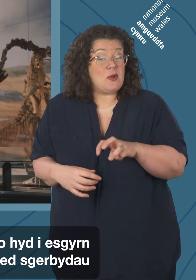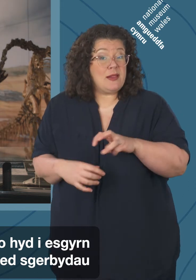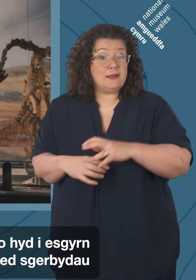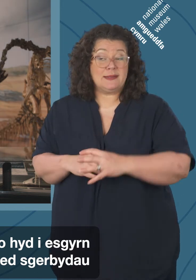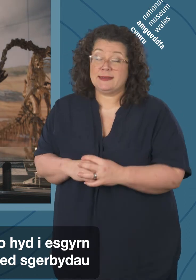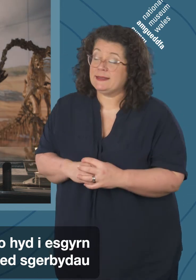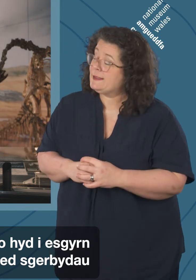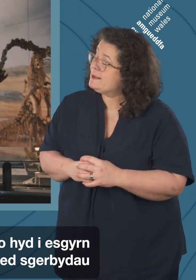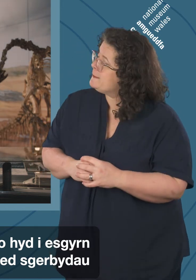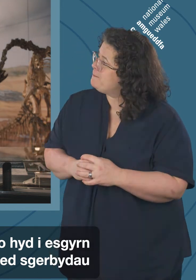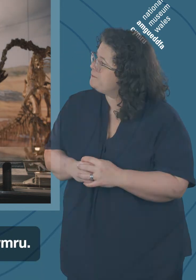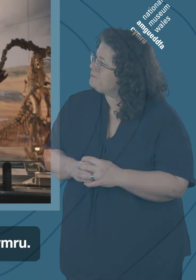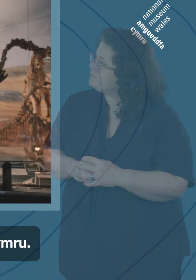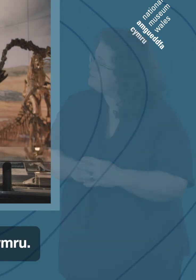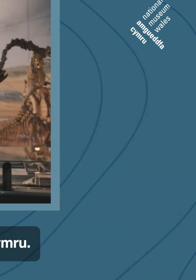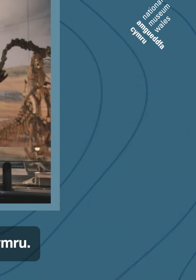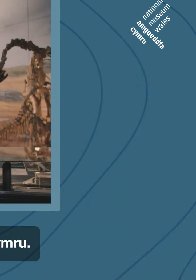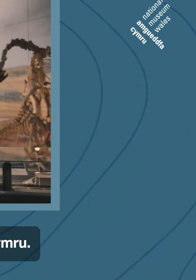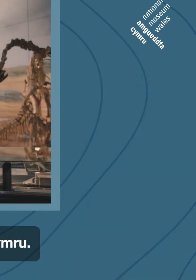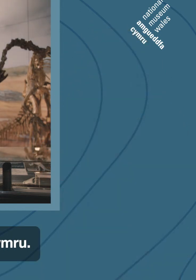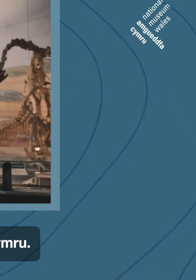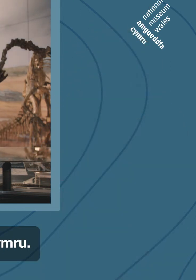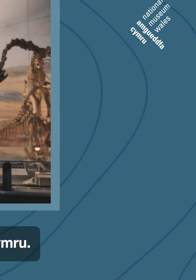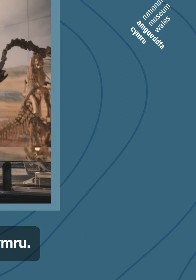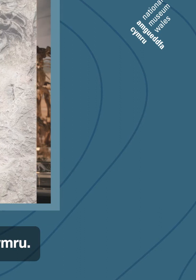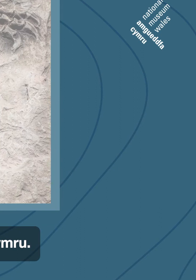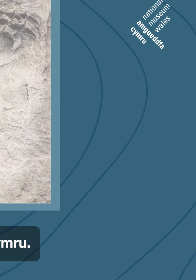a hyd yn oed scerbodaeth dainosauriad yng Nghymru.